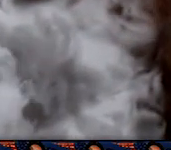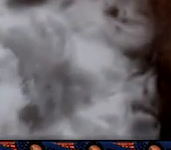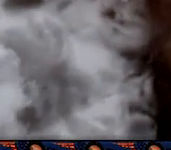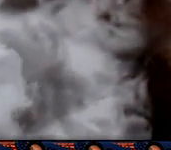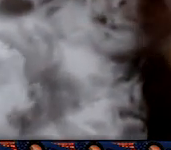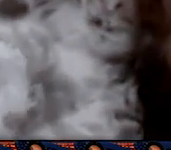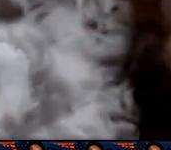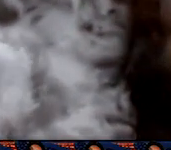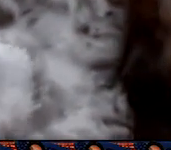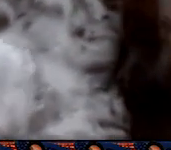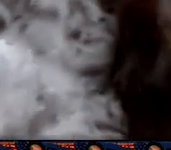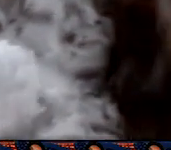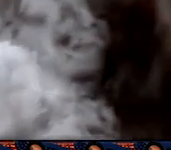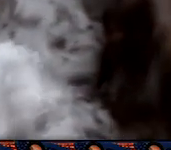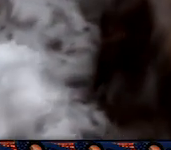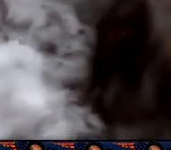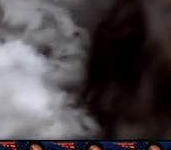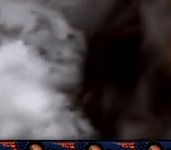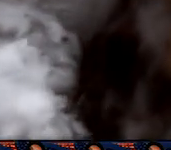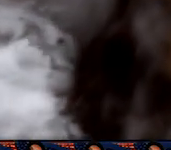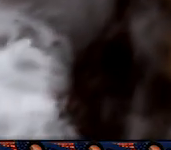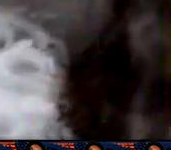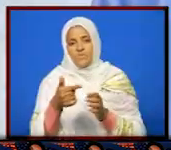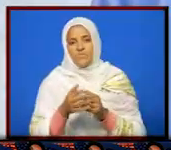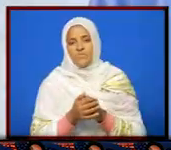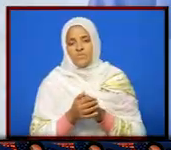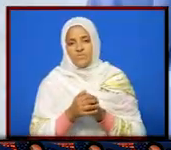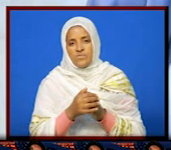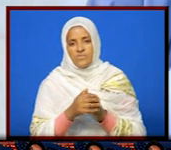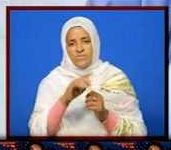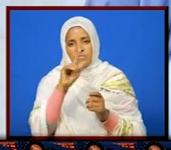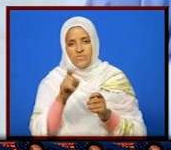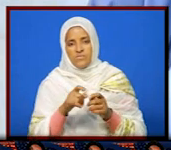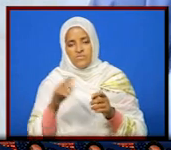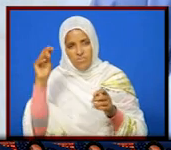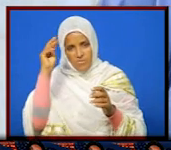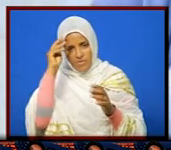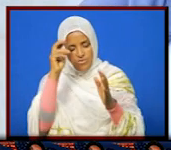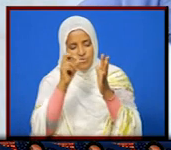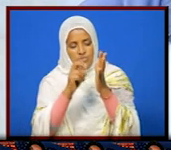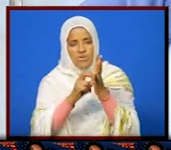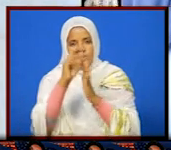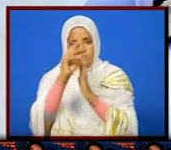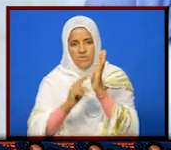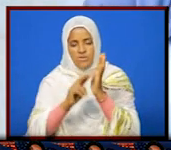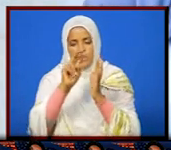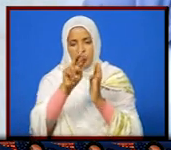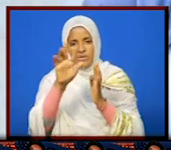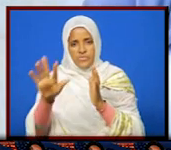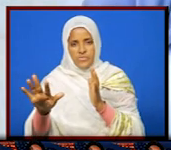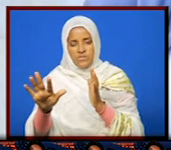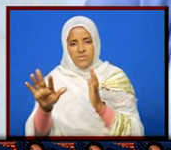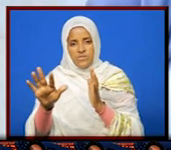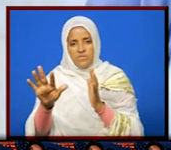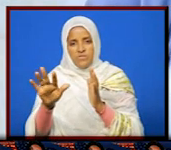ኃጢአተኛነቴን አንተው ታውቀዋለህ። እንዴት ይከናወናል ለሚለው በማቴዎስ ወንጌል